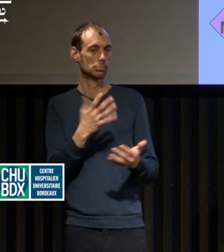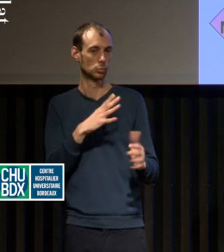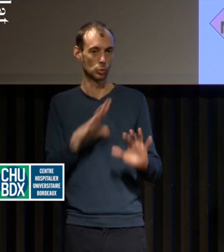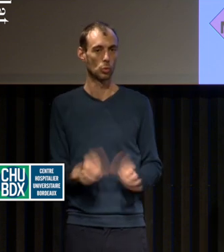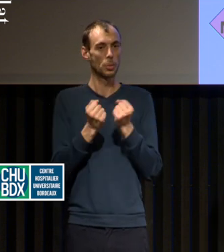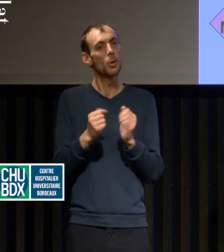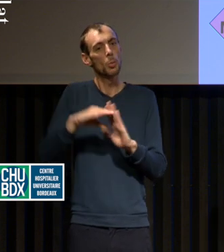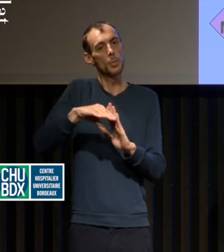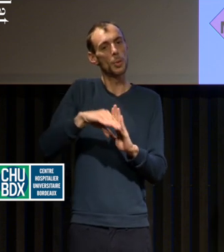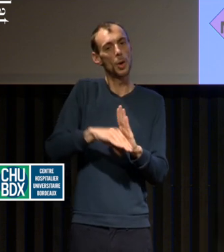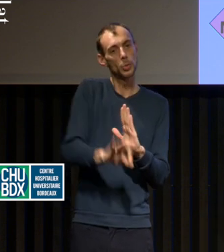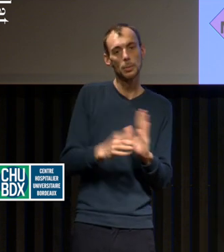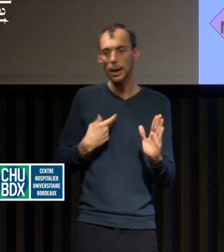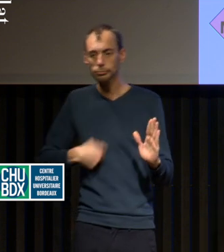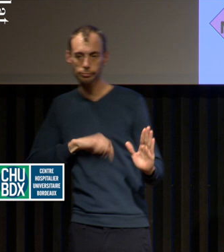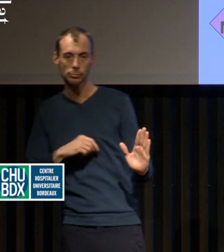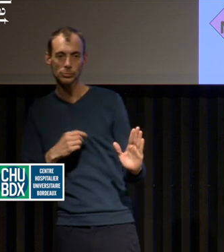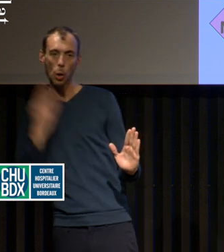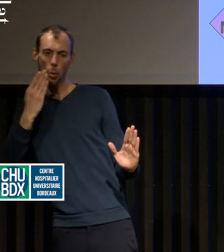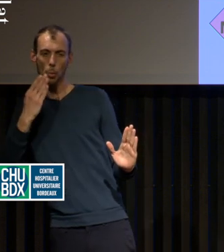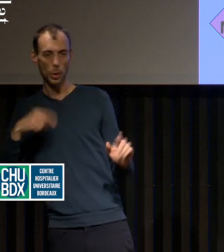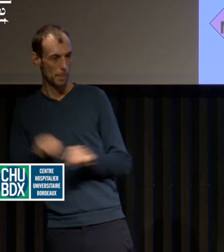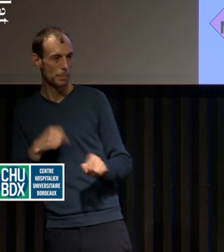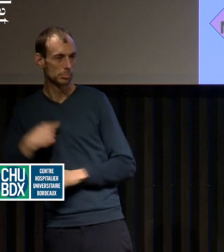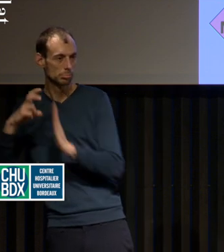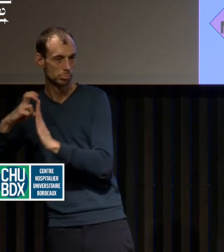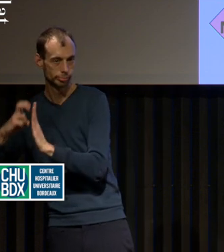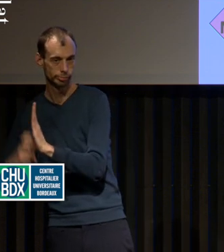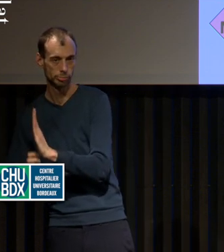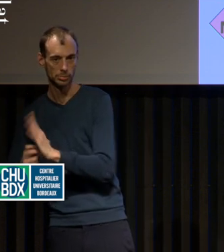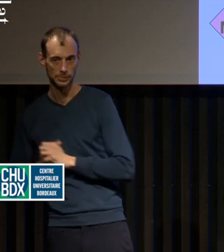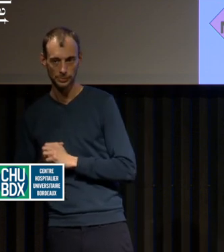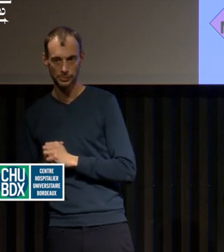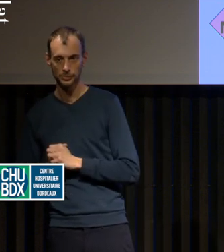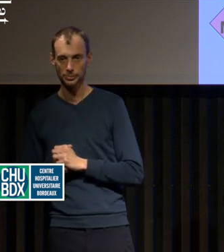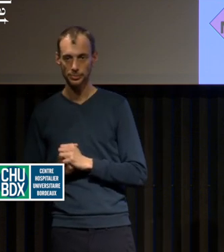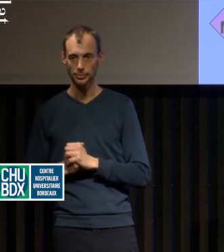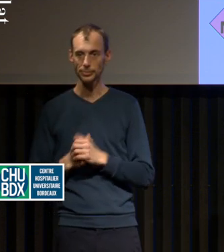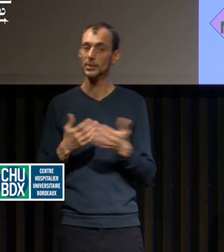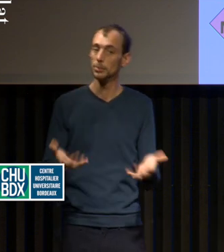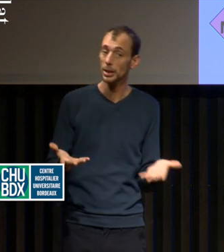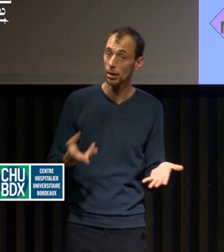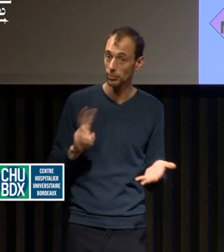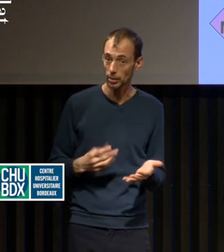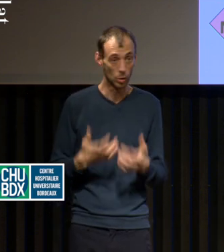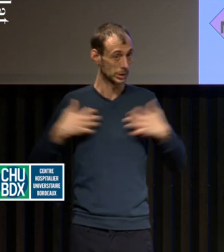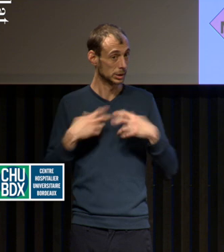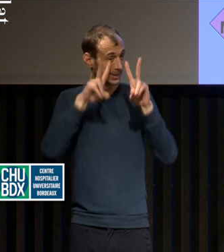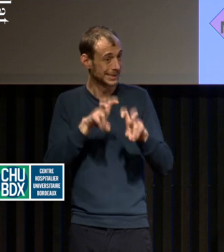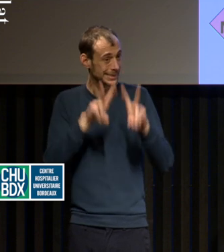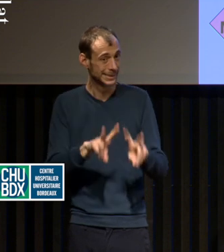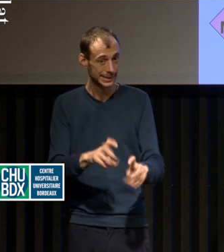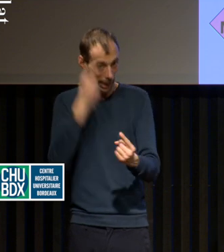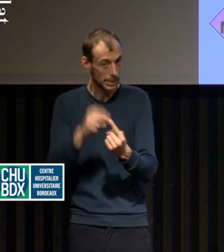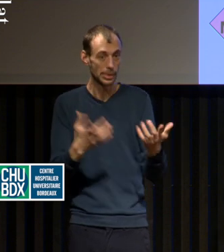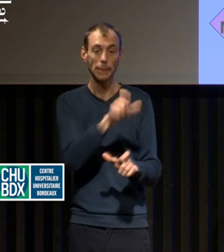de lui pour fonctionner. Et aujourd'hui, il y a pas mal de travaux qui se font sur le microbiote du sujet âgé pour voir justement quel impact il pourrait